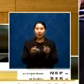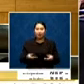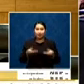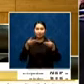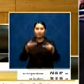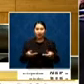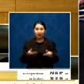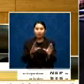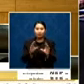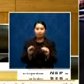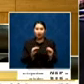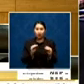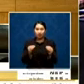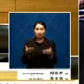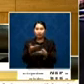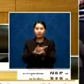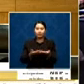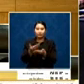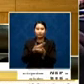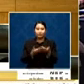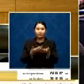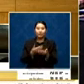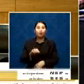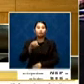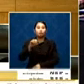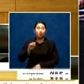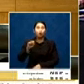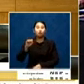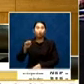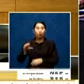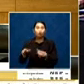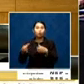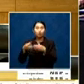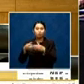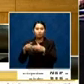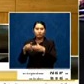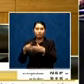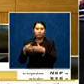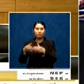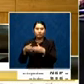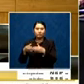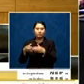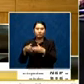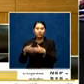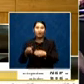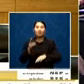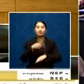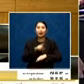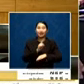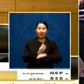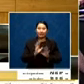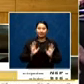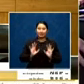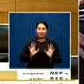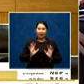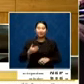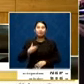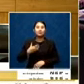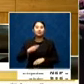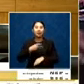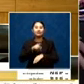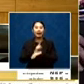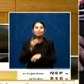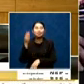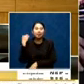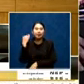การหนังสือมา ครับ เพราะฉะนั้นการเรียบเรียงภาษาดีมากอยู่แล้ว ครับ แล้ววันนี้เนี่ยไม่ได้พูดแบบคือขนาดคือพิ